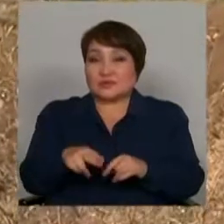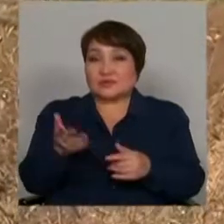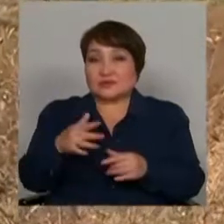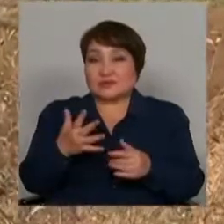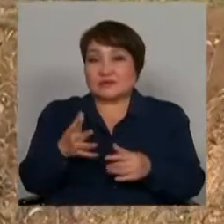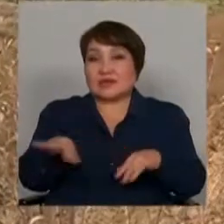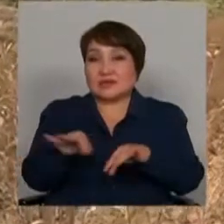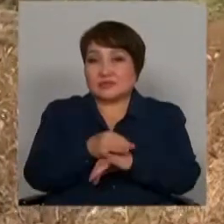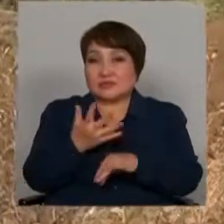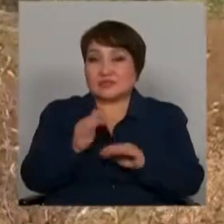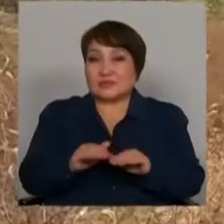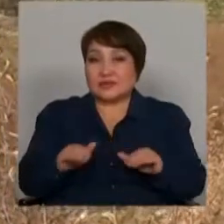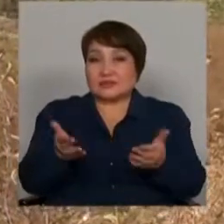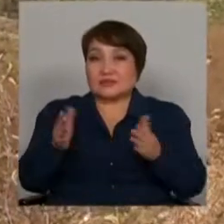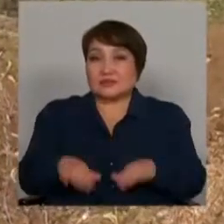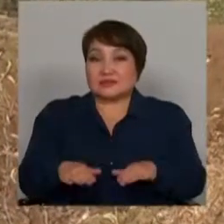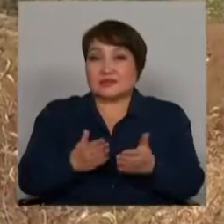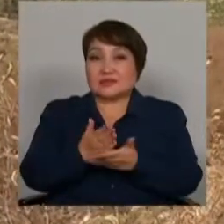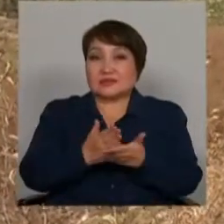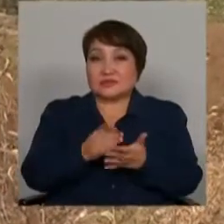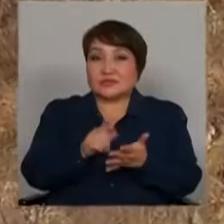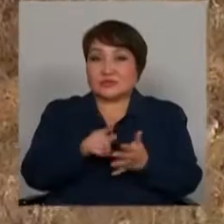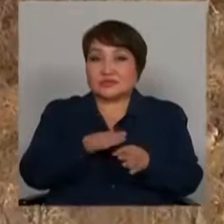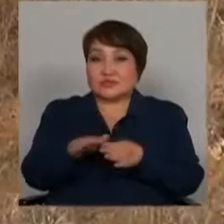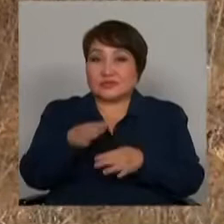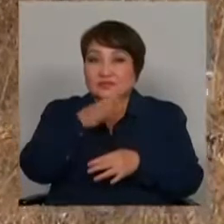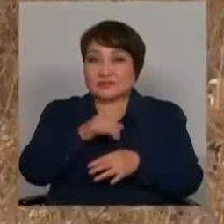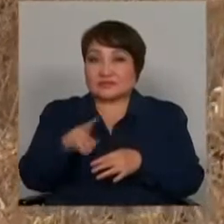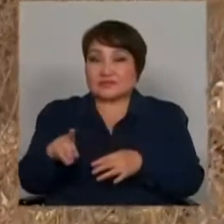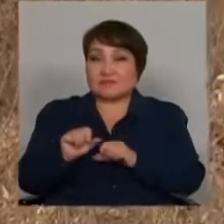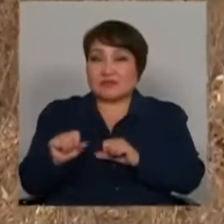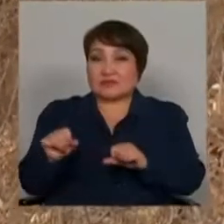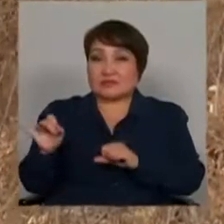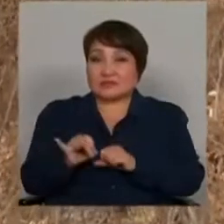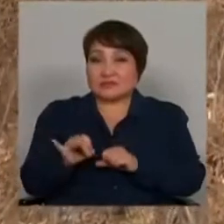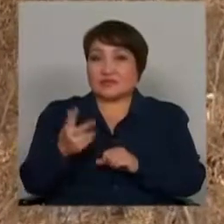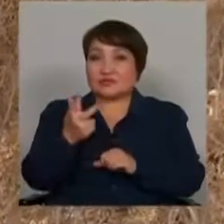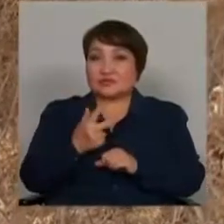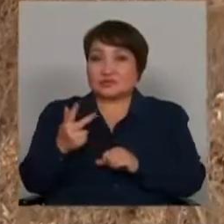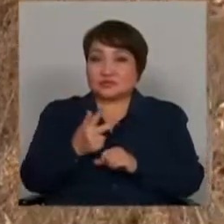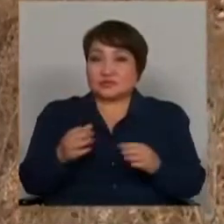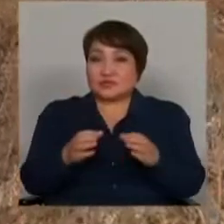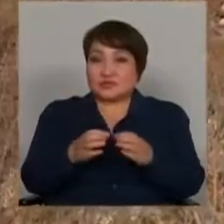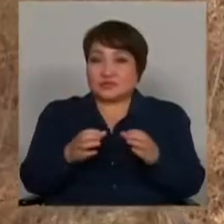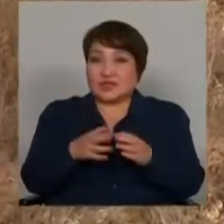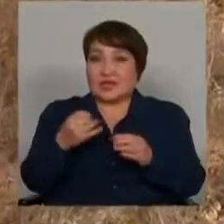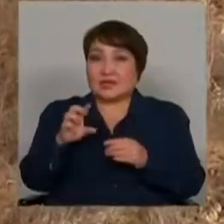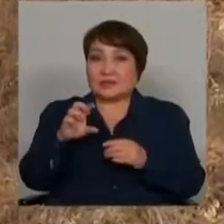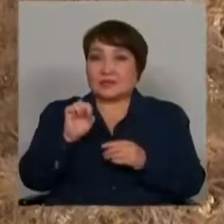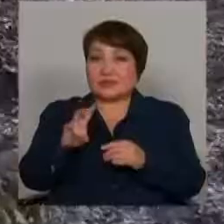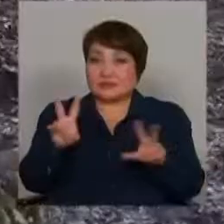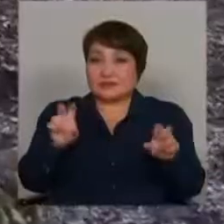қалды. Қызметтік борышын өтеу кезінде көрсеткен батылдығы мен жанқиярлық ерлігі үшін 3-ші дәрежелі Айбын мемлекеттік наградасына